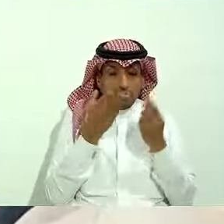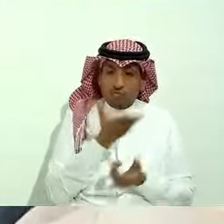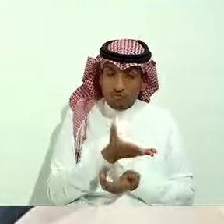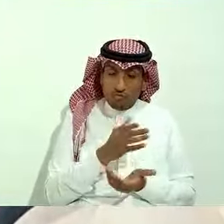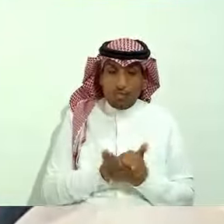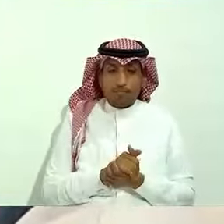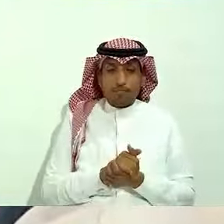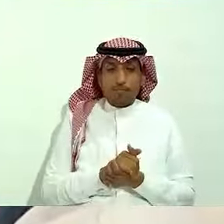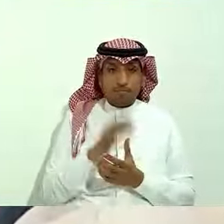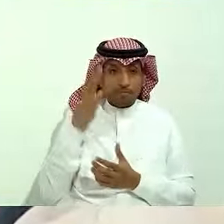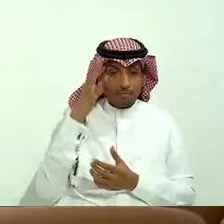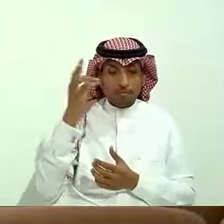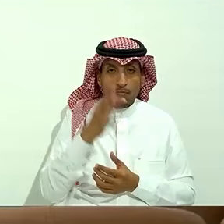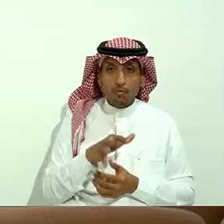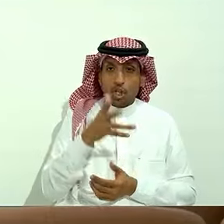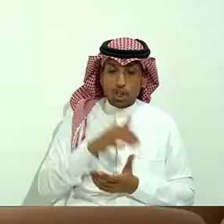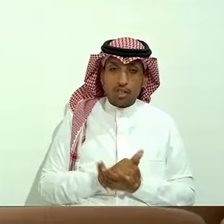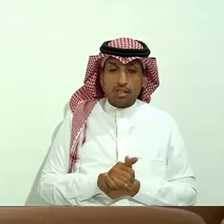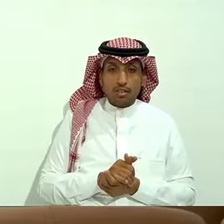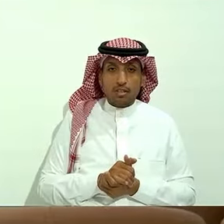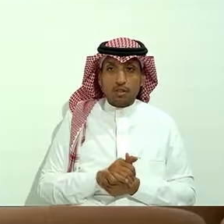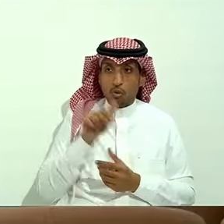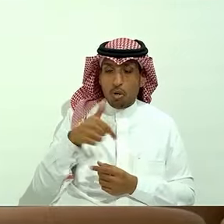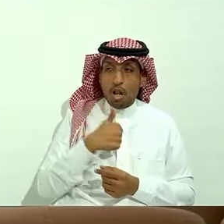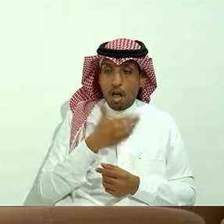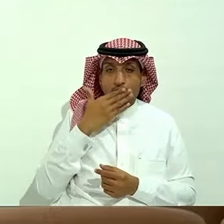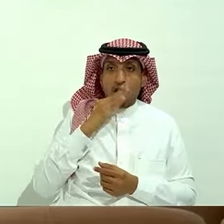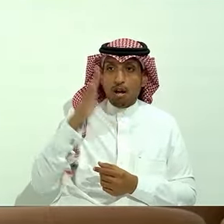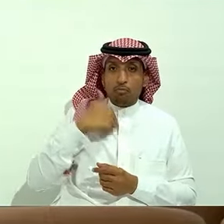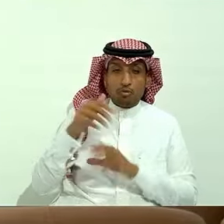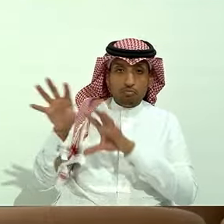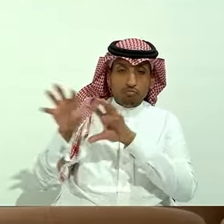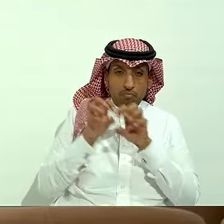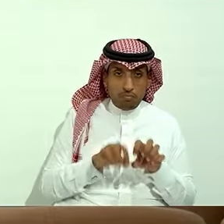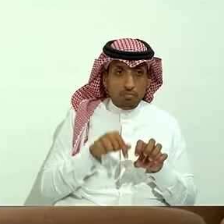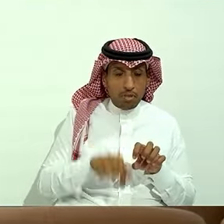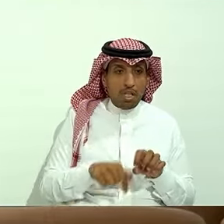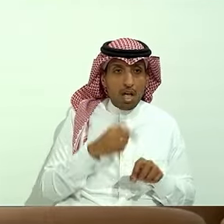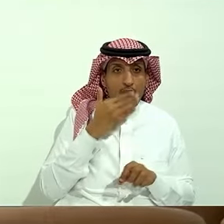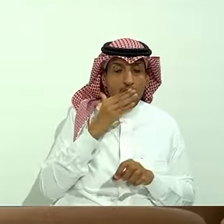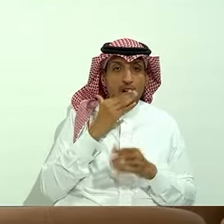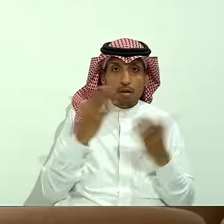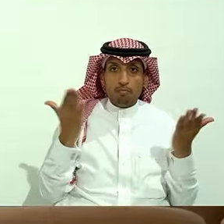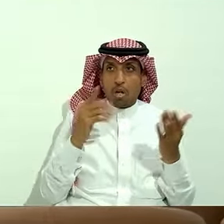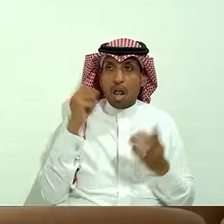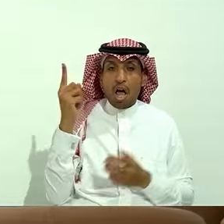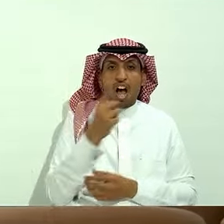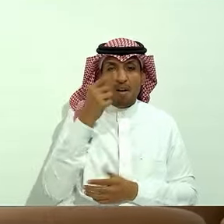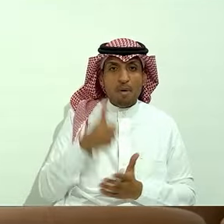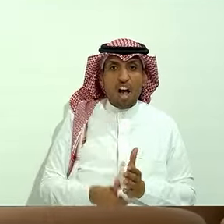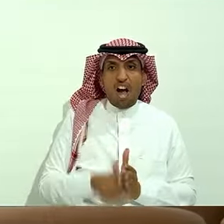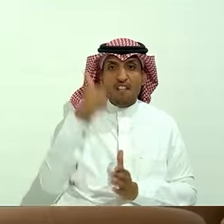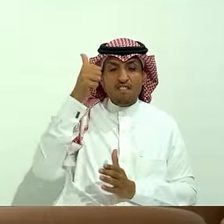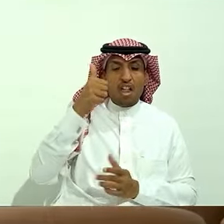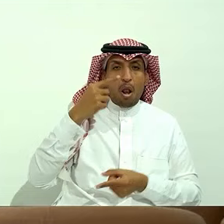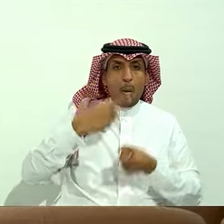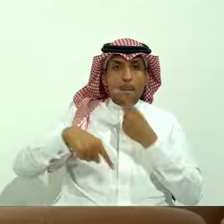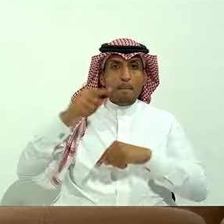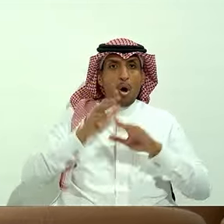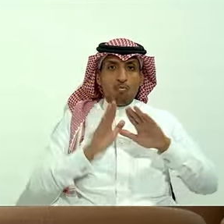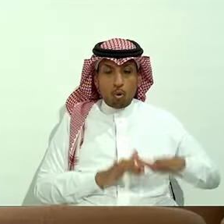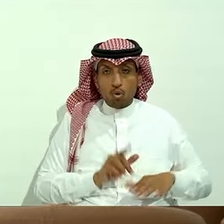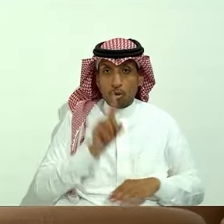اضطرهم يبتكرون أشياء جديدة، وهالأشياء الحين نأخذها منهم الحمد لله، إحنا بوضع يمكن بشكل عام الحمد لله أحسن، المصادر عندنا متوفرة، لكن لا